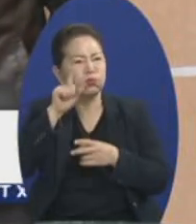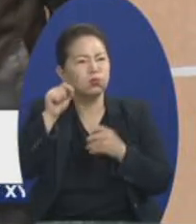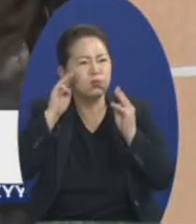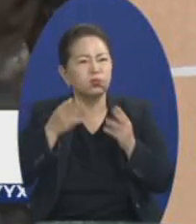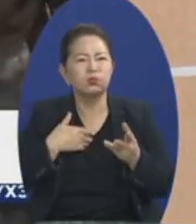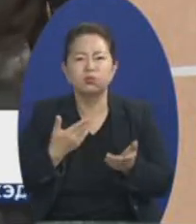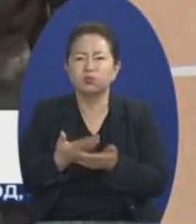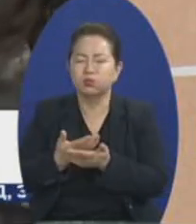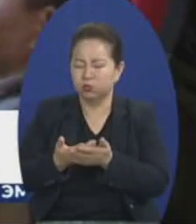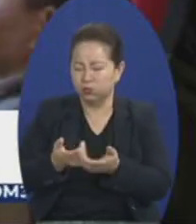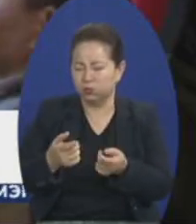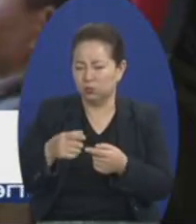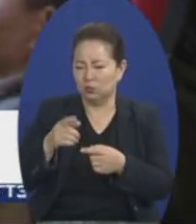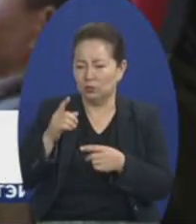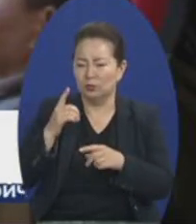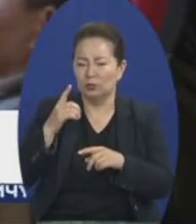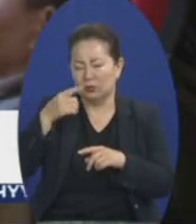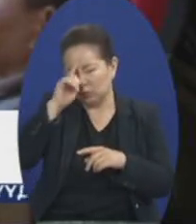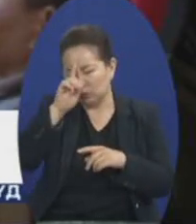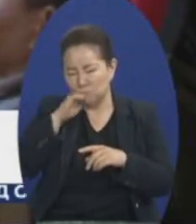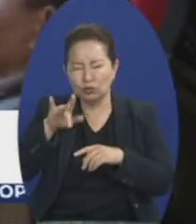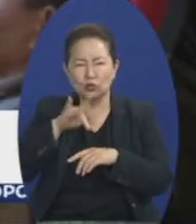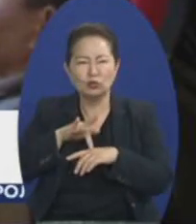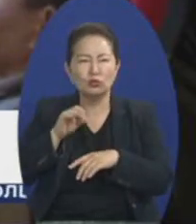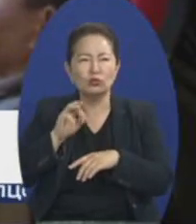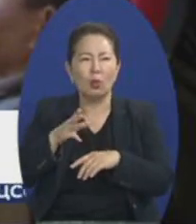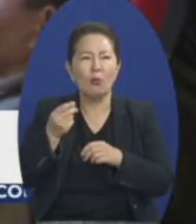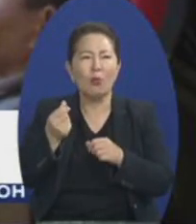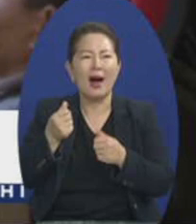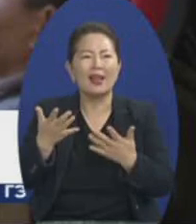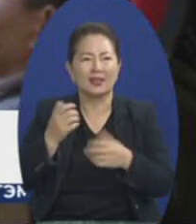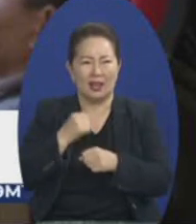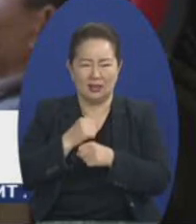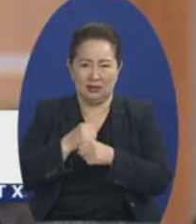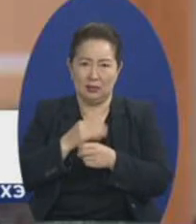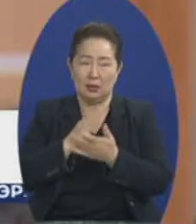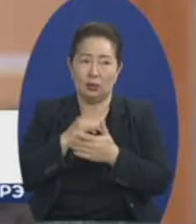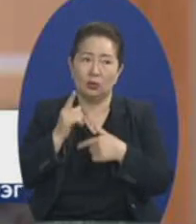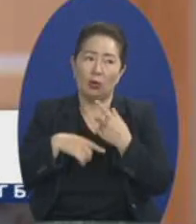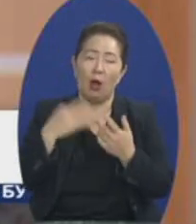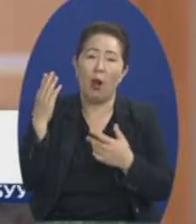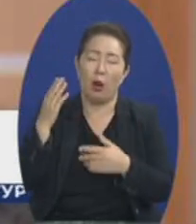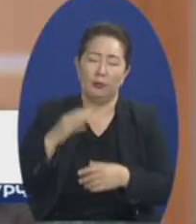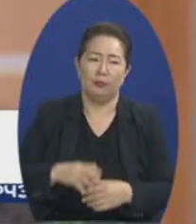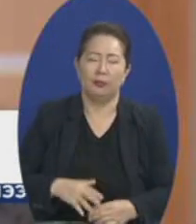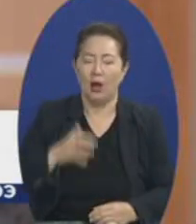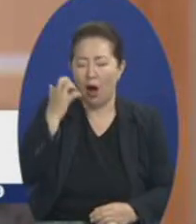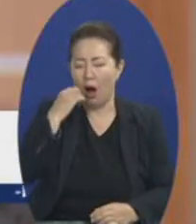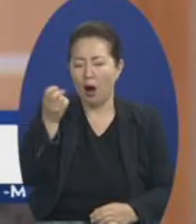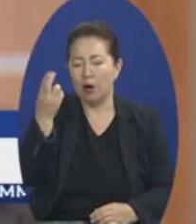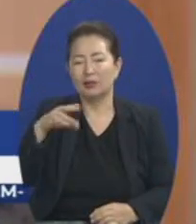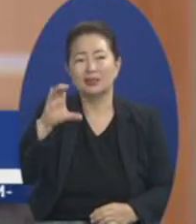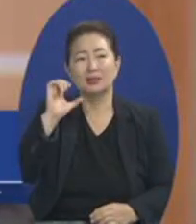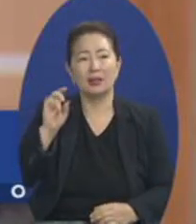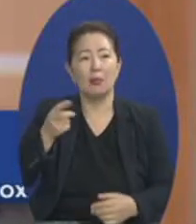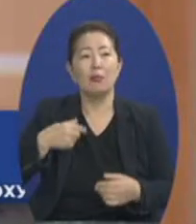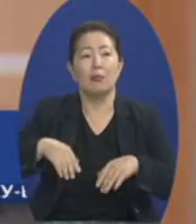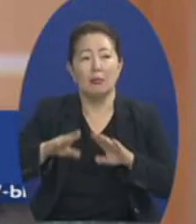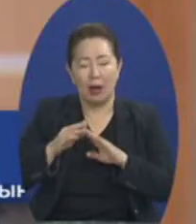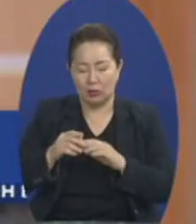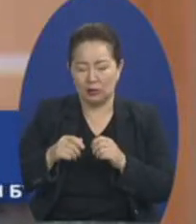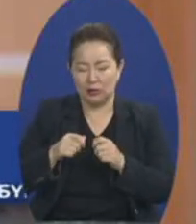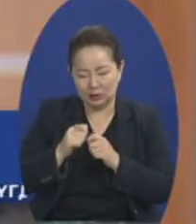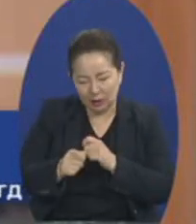мэндийн төвөд алдагдалтай ажиллаж эхэлсэн зэрэг асуудлуудаар бай сураа илэрхийллээ. Ахмадын санг байгуулах, зарцуулах,